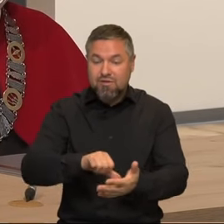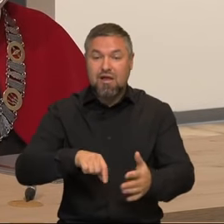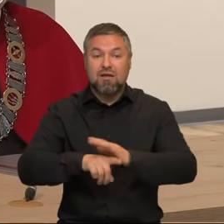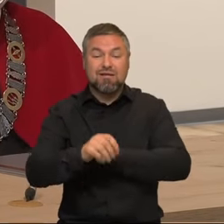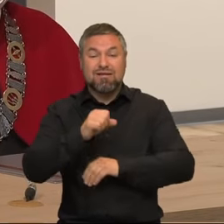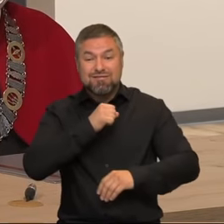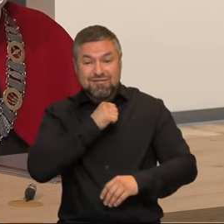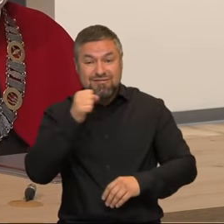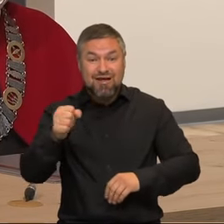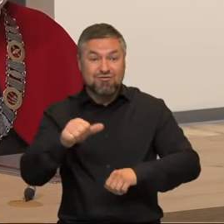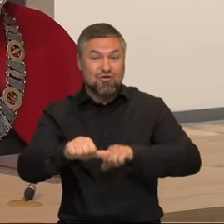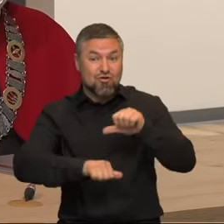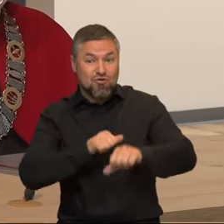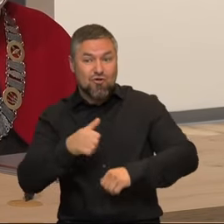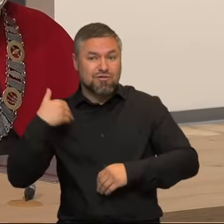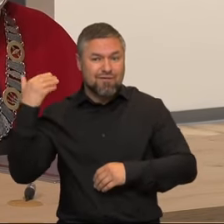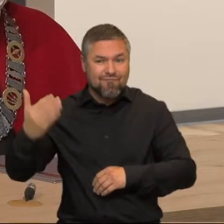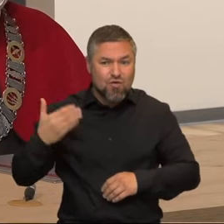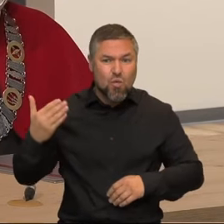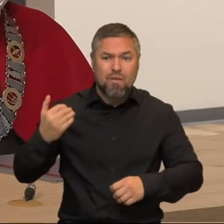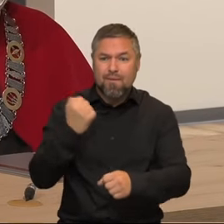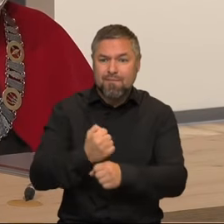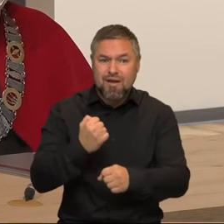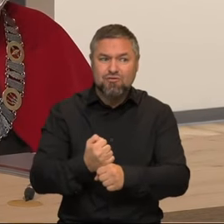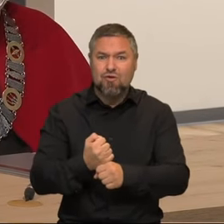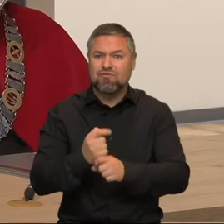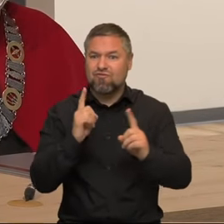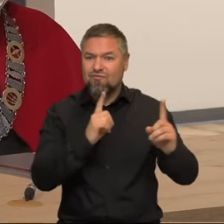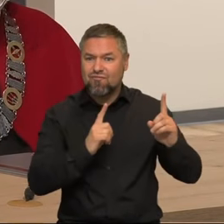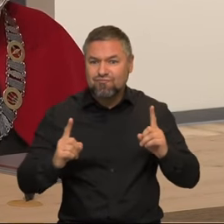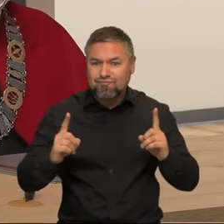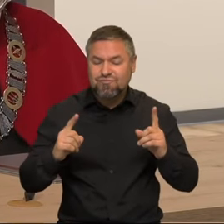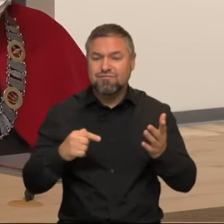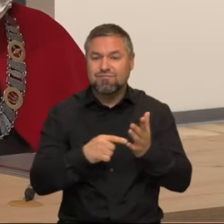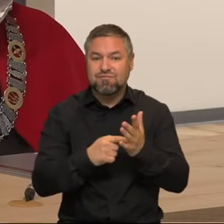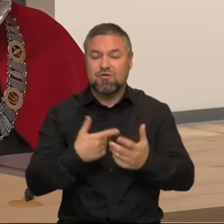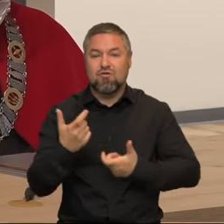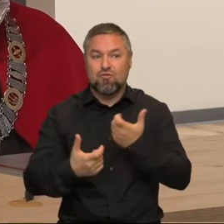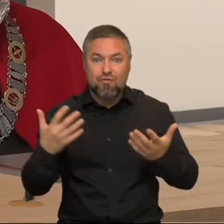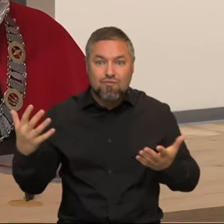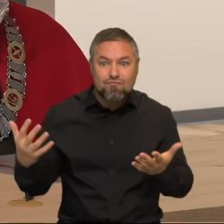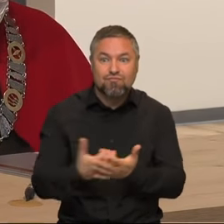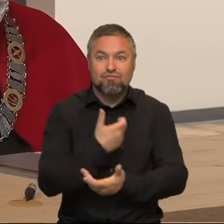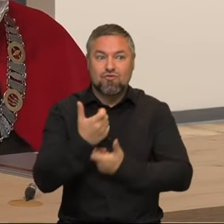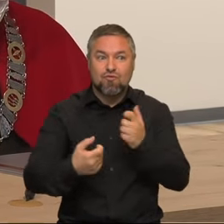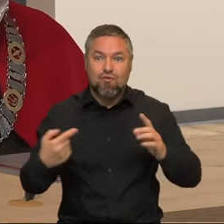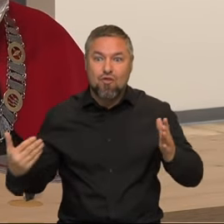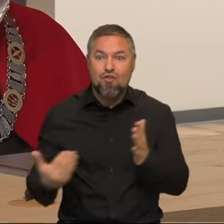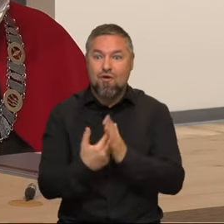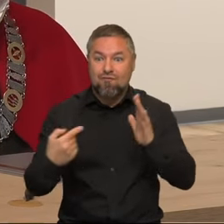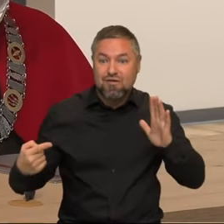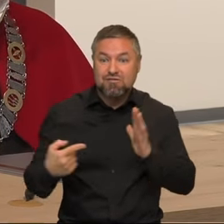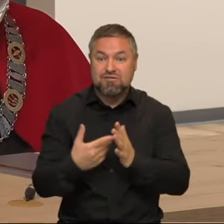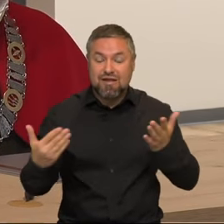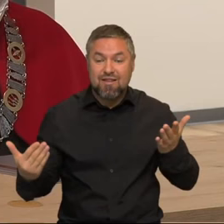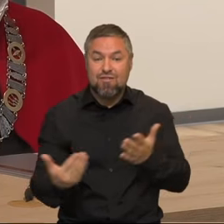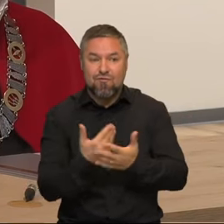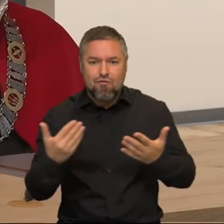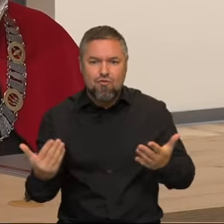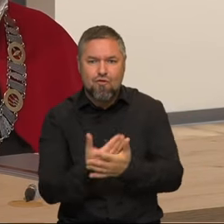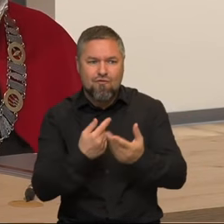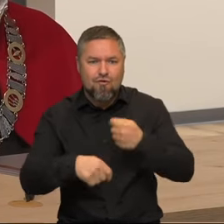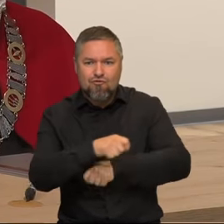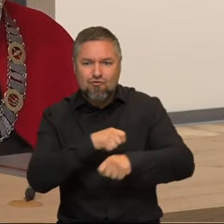dla starszych roczników, wykładowców i pracowników naukowych czasem podejmowania nowych inicjatyw i wyzwań oraz odkrywania